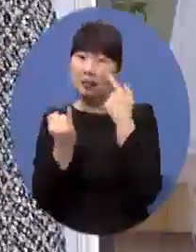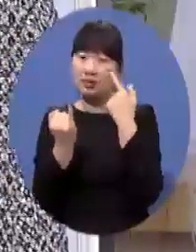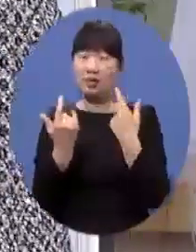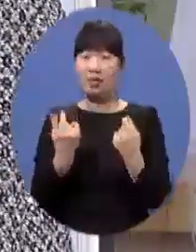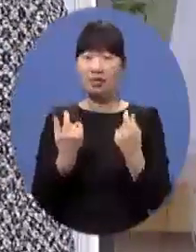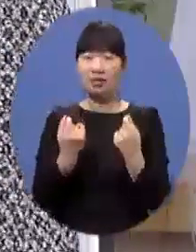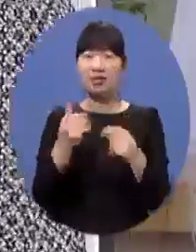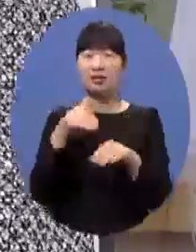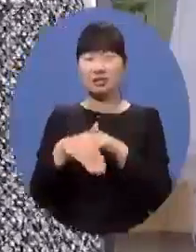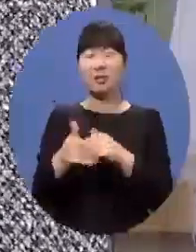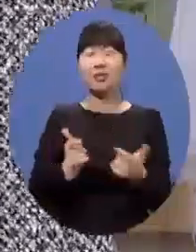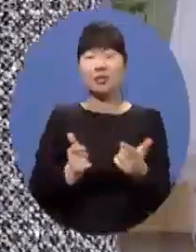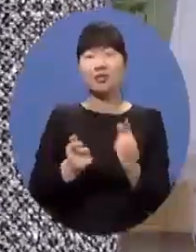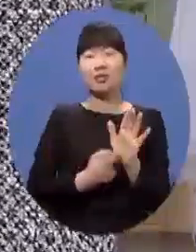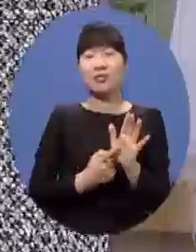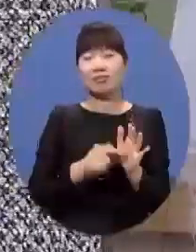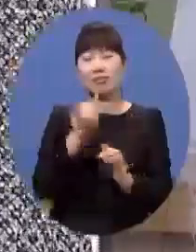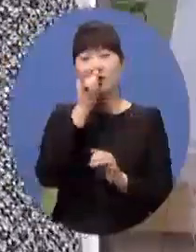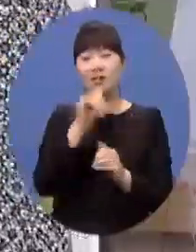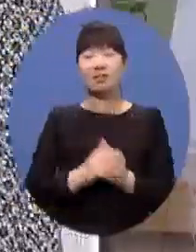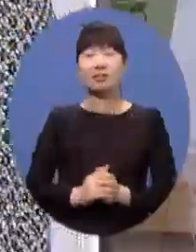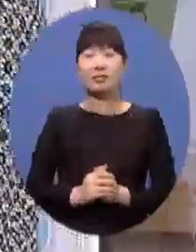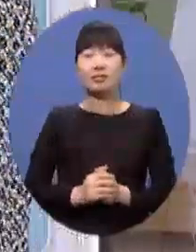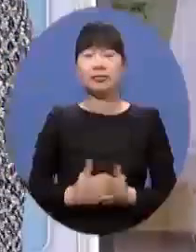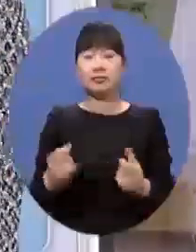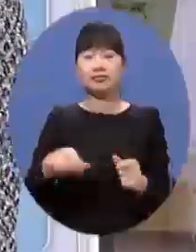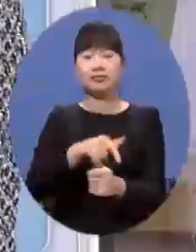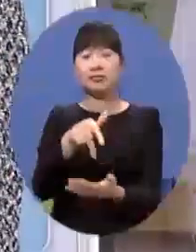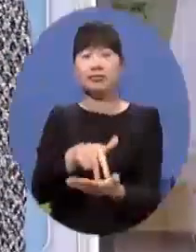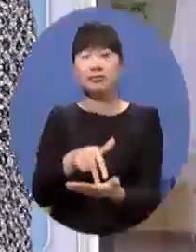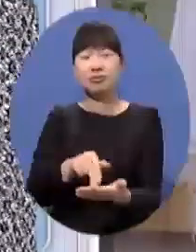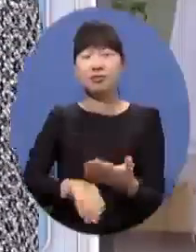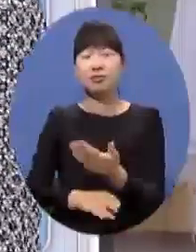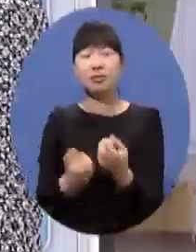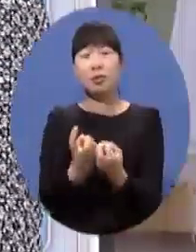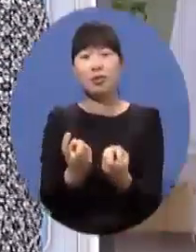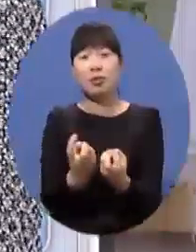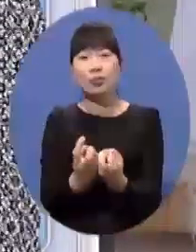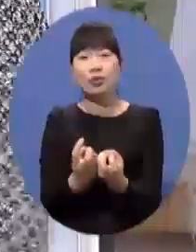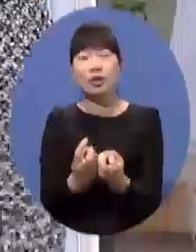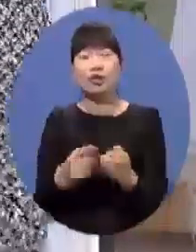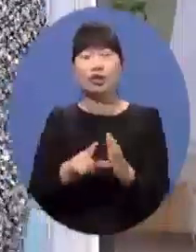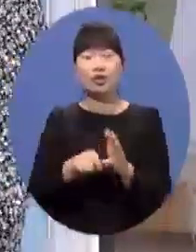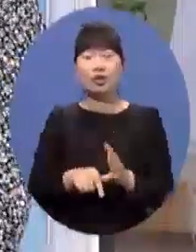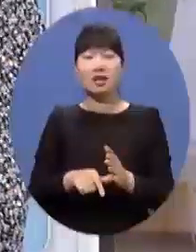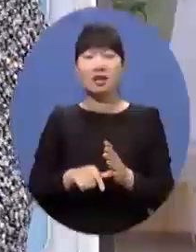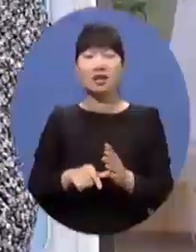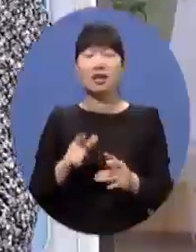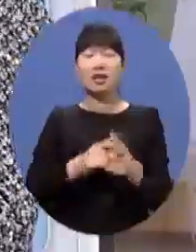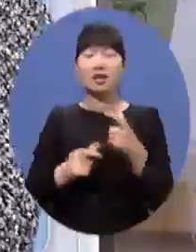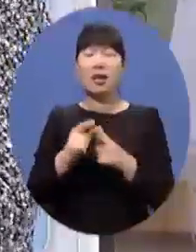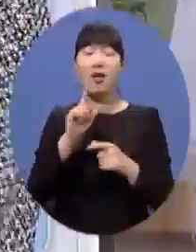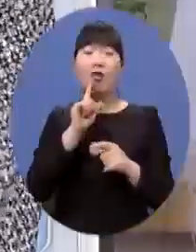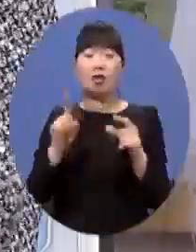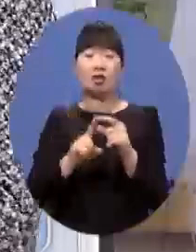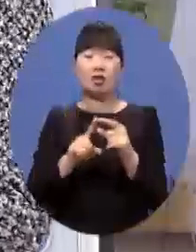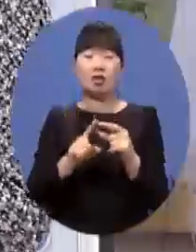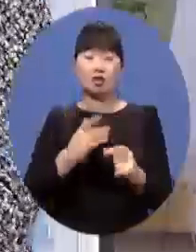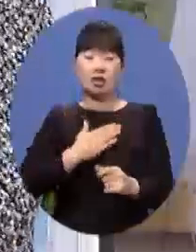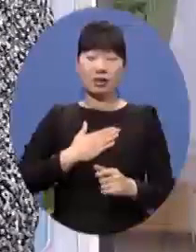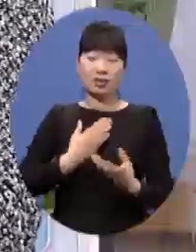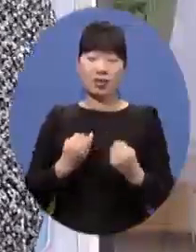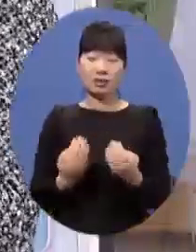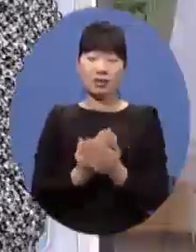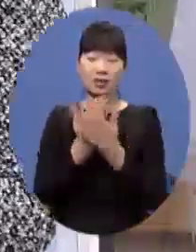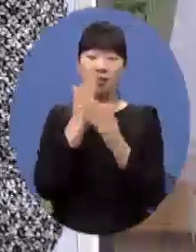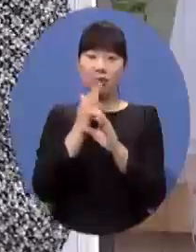좀 되겠죠. 그래서 이런 상황에서 우리가 그러면 어떻게 해줘야 되느냐. 이때는 아이들이 훨씬 언어도 감정이 많이